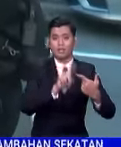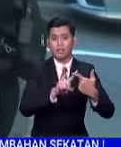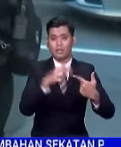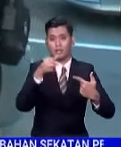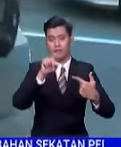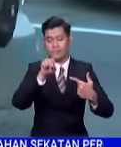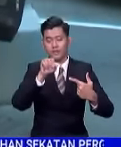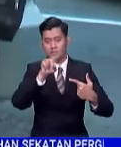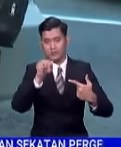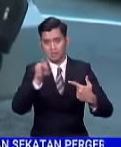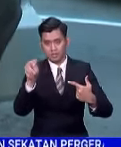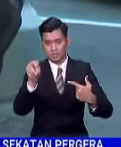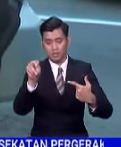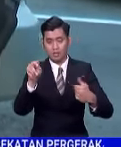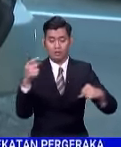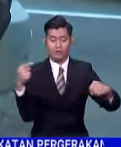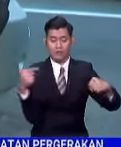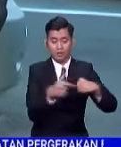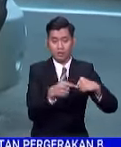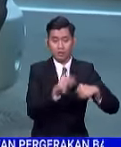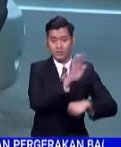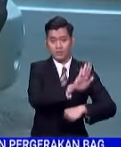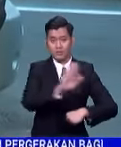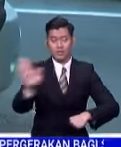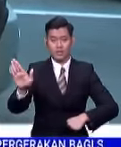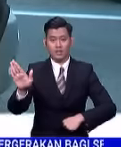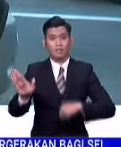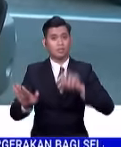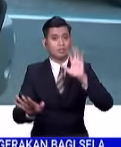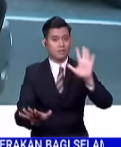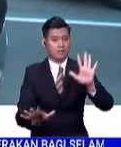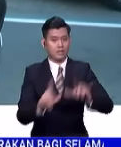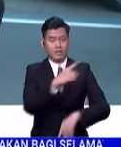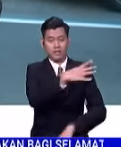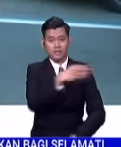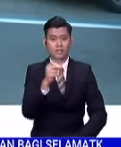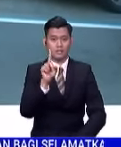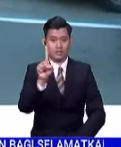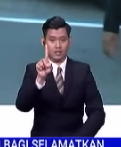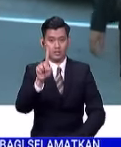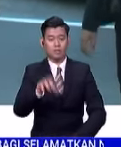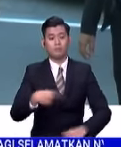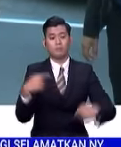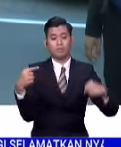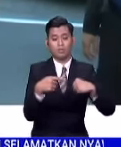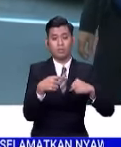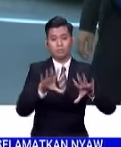Hafizan didakwa masing-masing 5 serta 1 pertuduhan menerima rasuah berjumlah